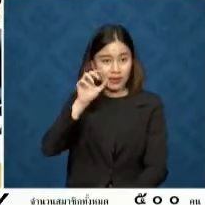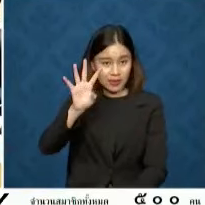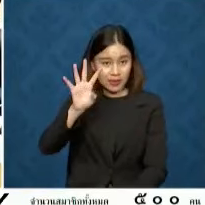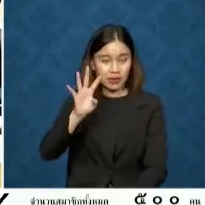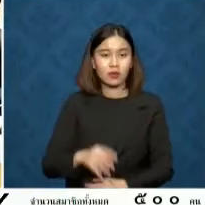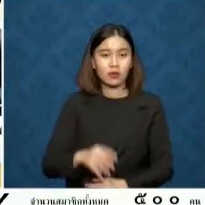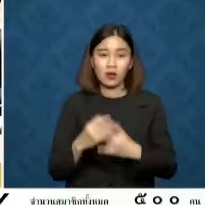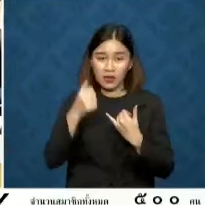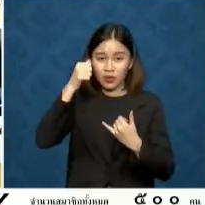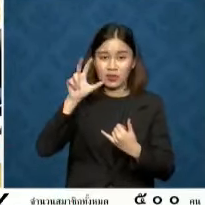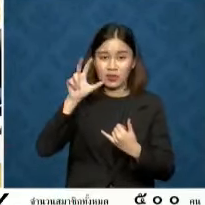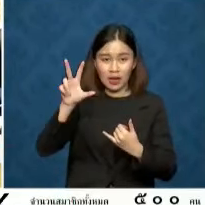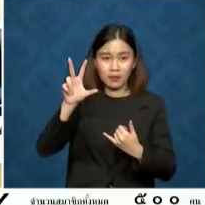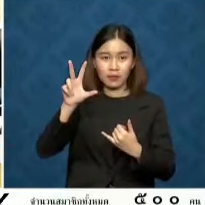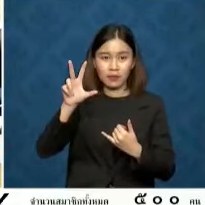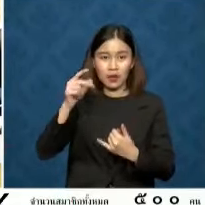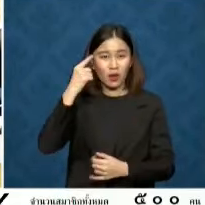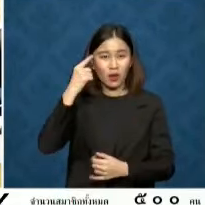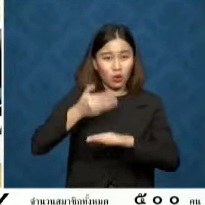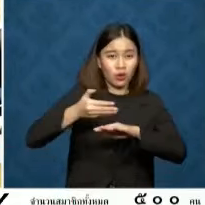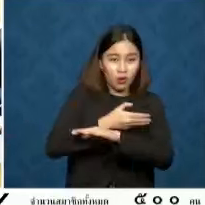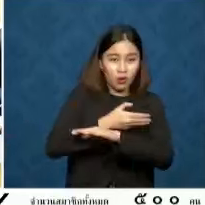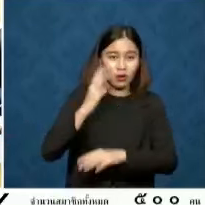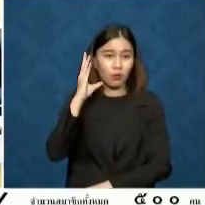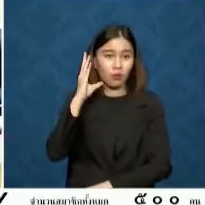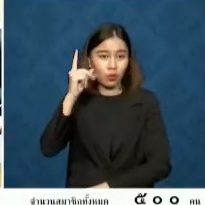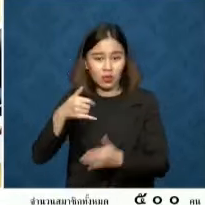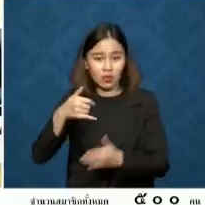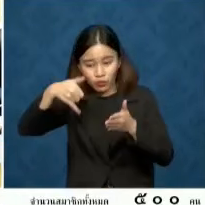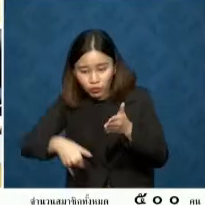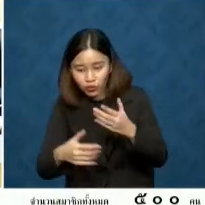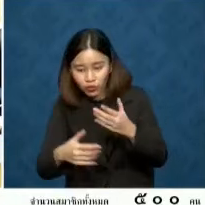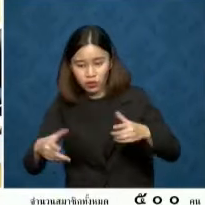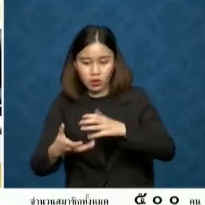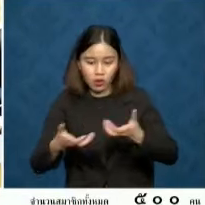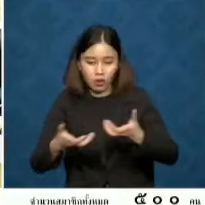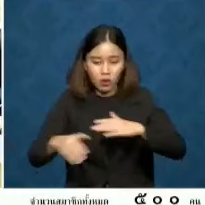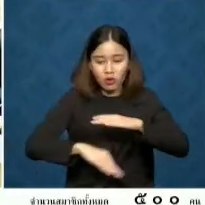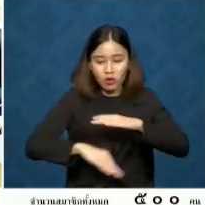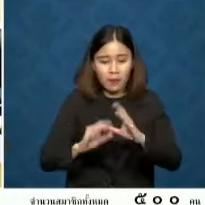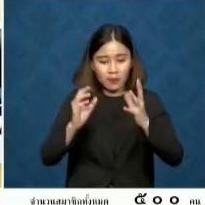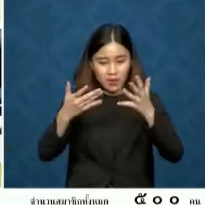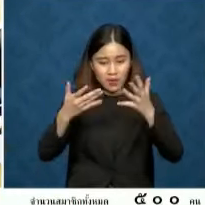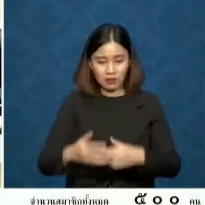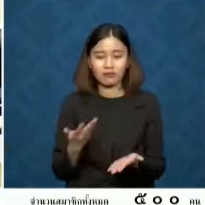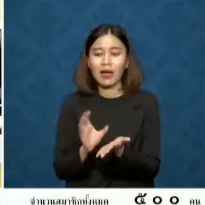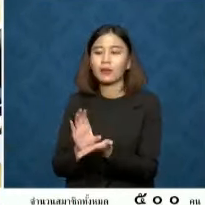นี่เพิ่งวันที่3ท่านรู้ล่วงหน้าแล้วครับว่าพรุ่งนี้จะลงไปได้หลักฐานแน่ๆงั้นคืนงบไปเลยวันนี้